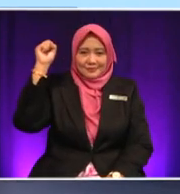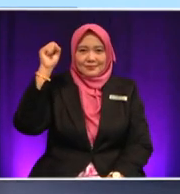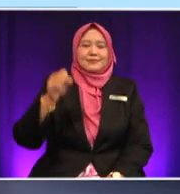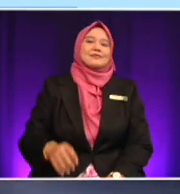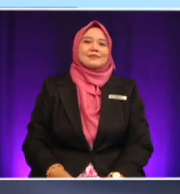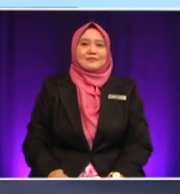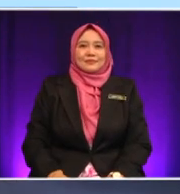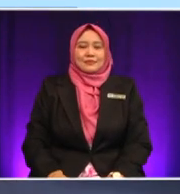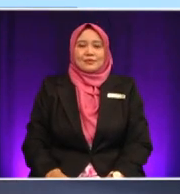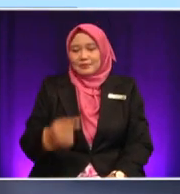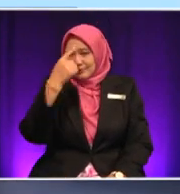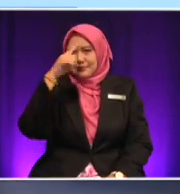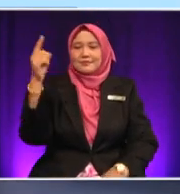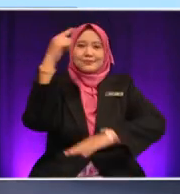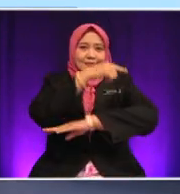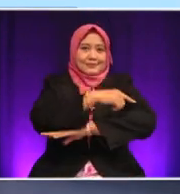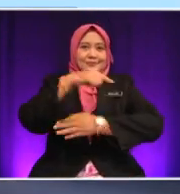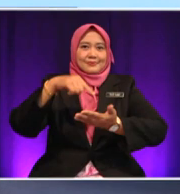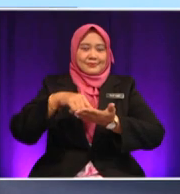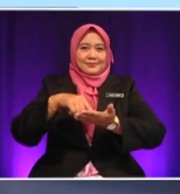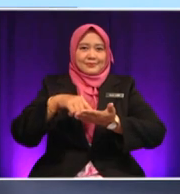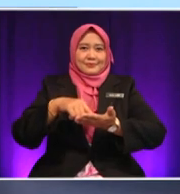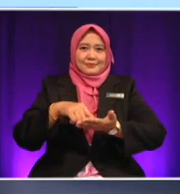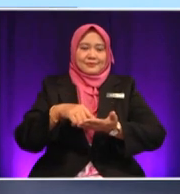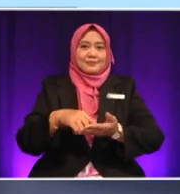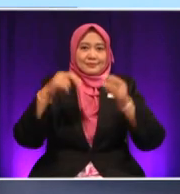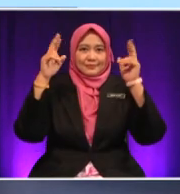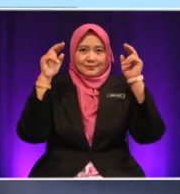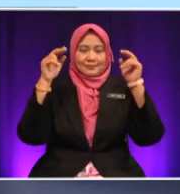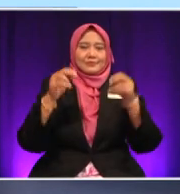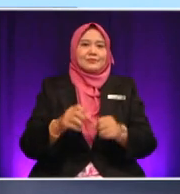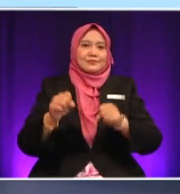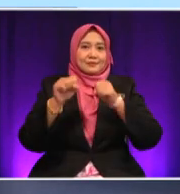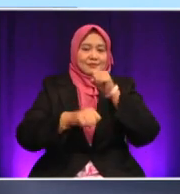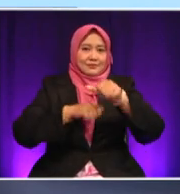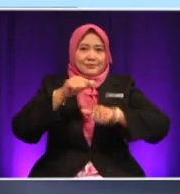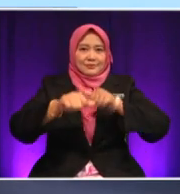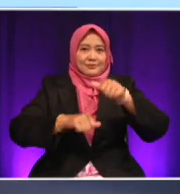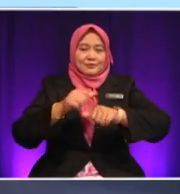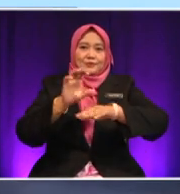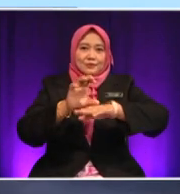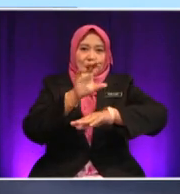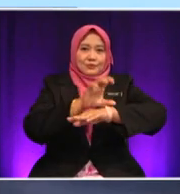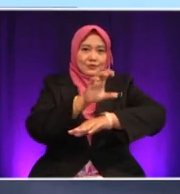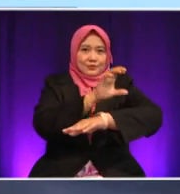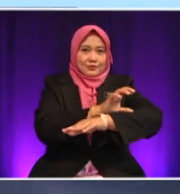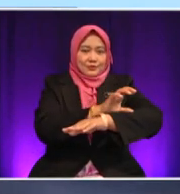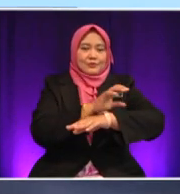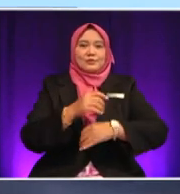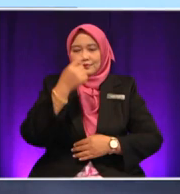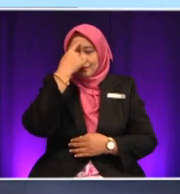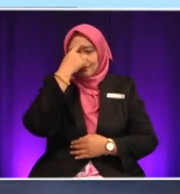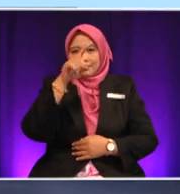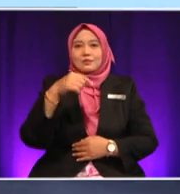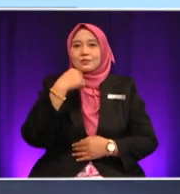dan untuk hari ini mata pelajaran kita adalah sains komputer jadi mereka yang bakal menduduki